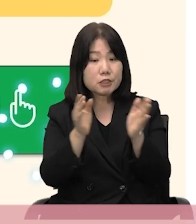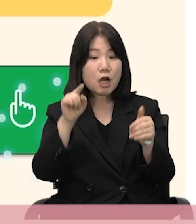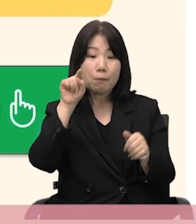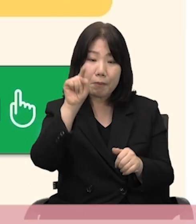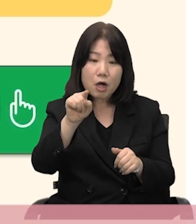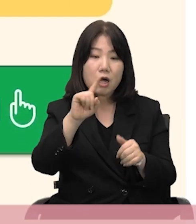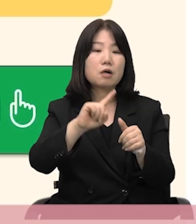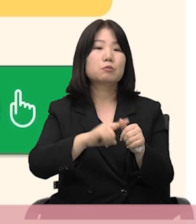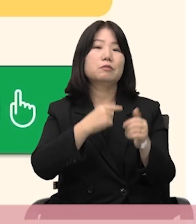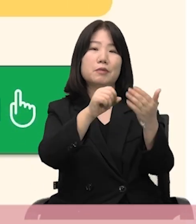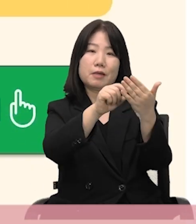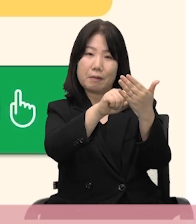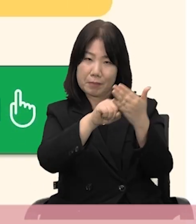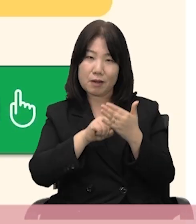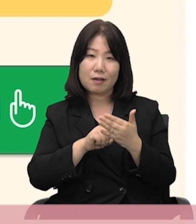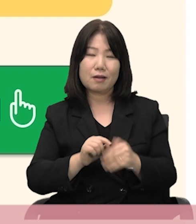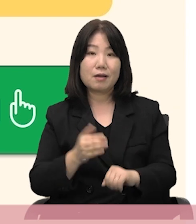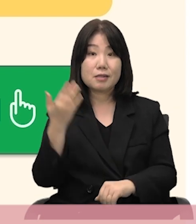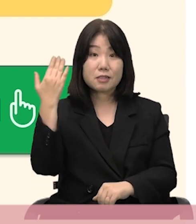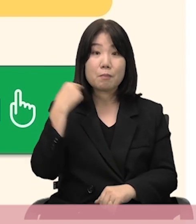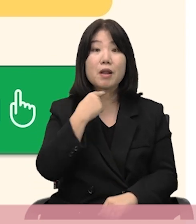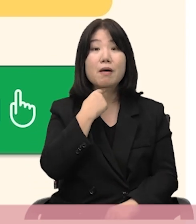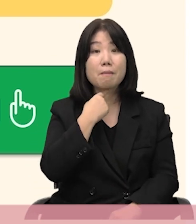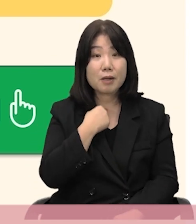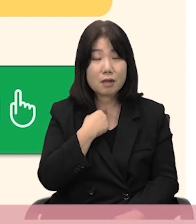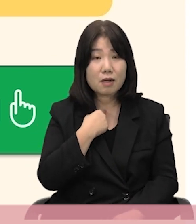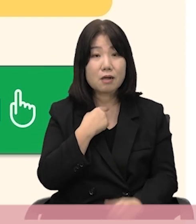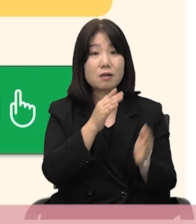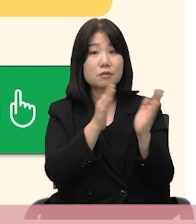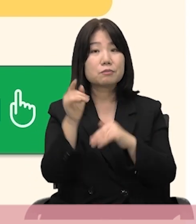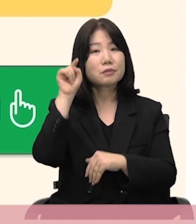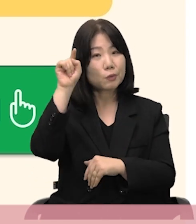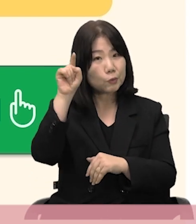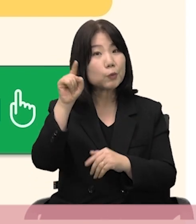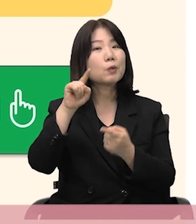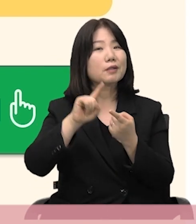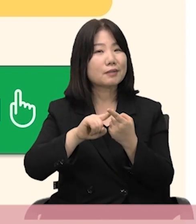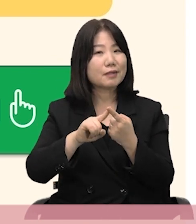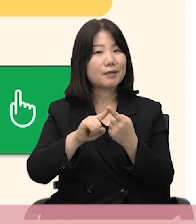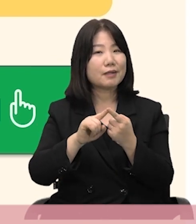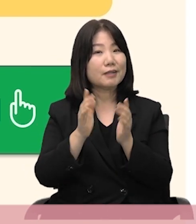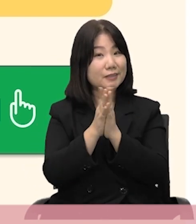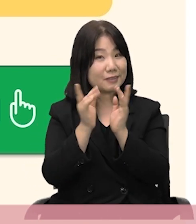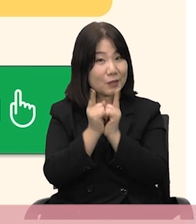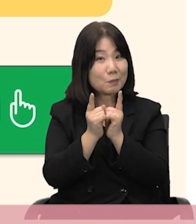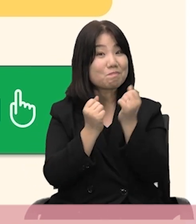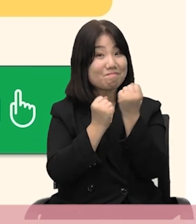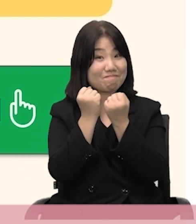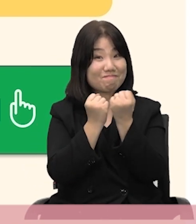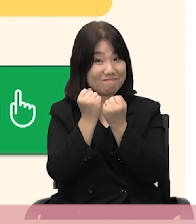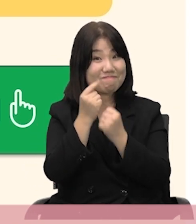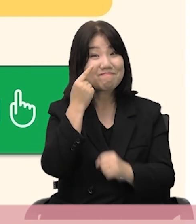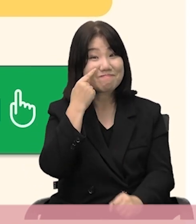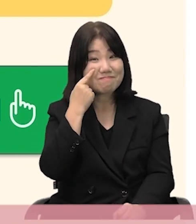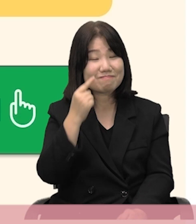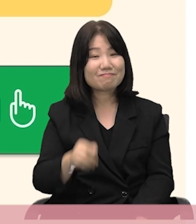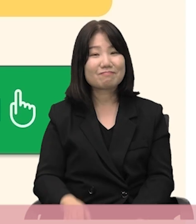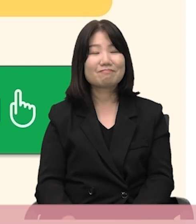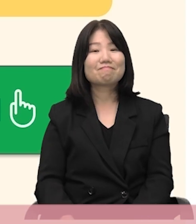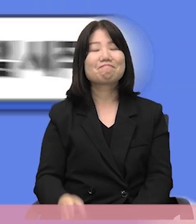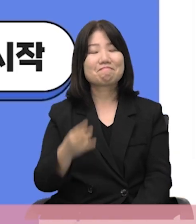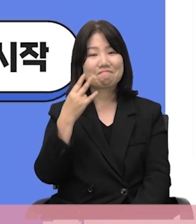나타나요. 드림이가 지난번에 해봤으면 준비톡톡에 대해 직접 설명해보는 건 어때? 네, 선생님.